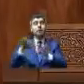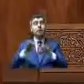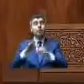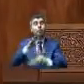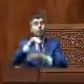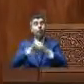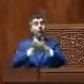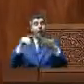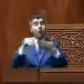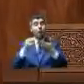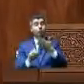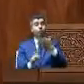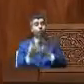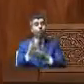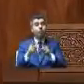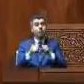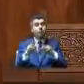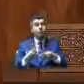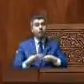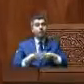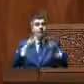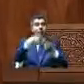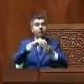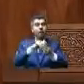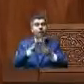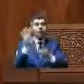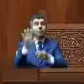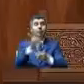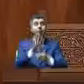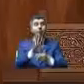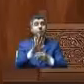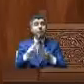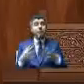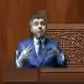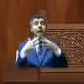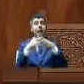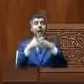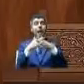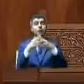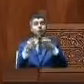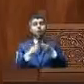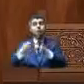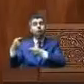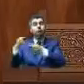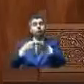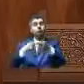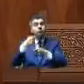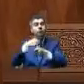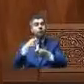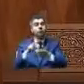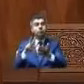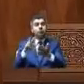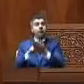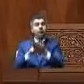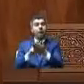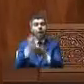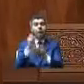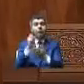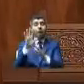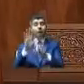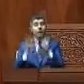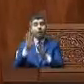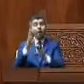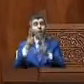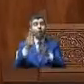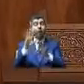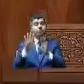تجميع وتنمية العرض القابل للتصدير من خلال إحداث 55 اتحادا للتصدير خلال الفترة 2012-2015 عبر تقديم دعم